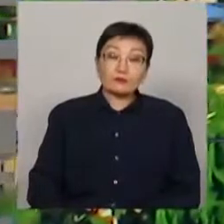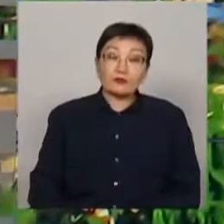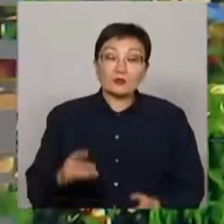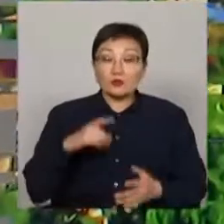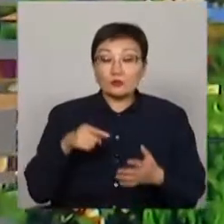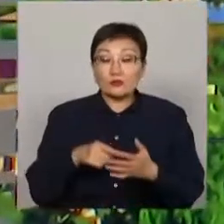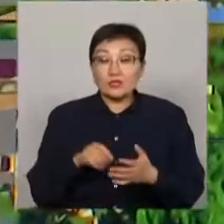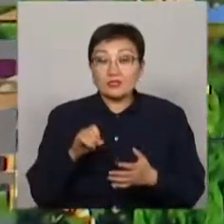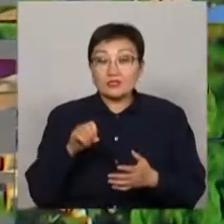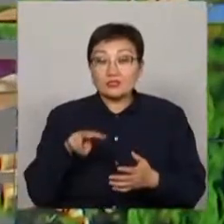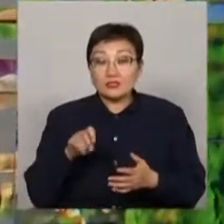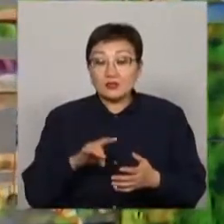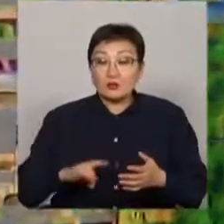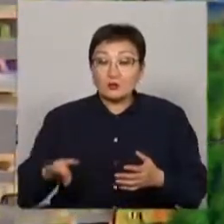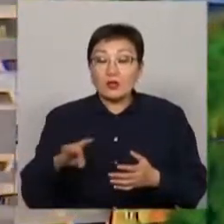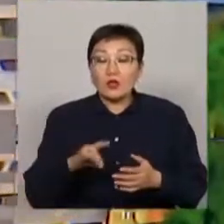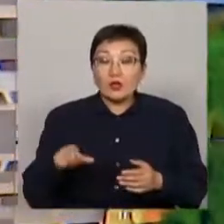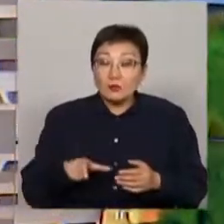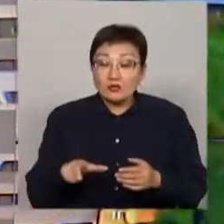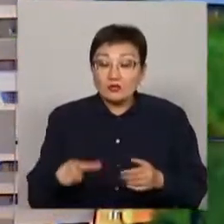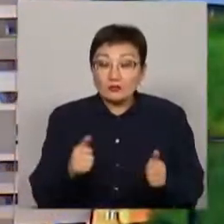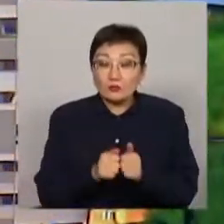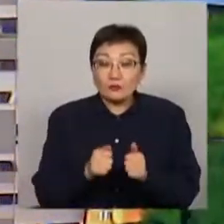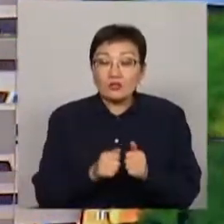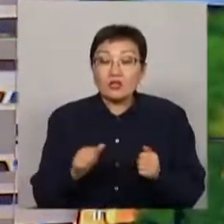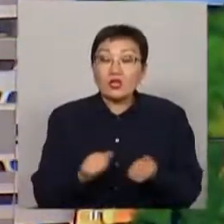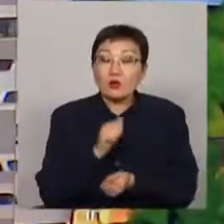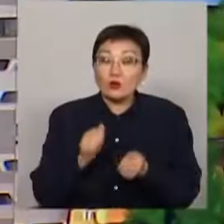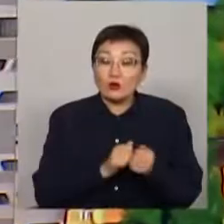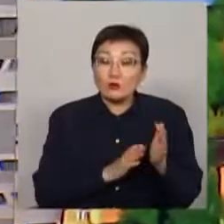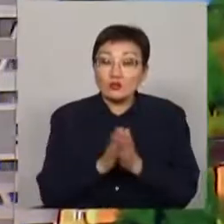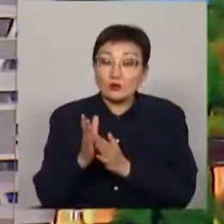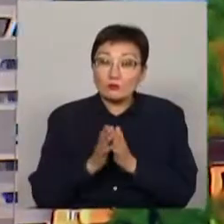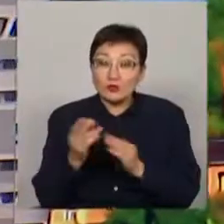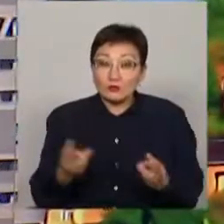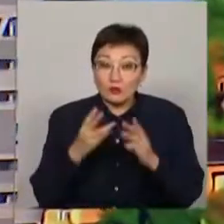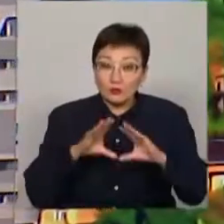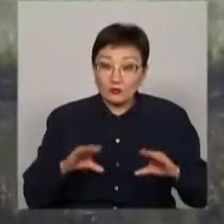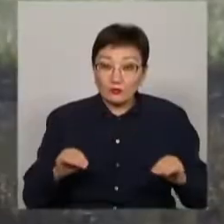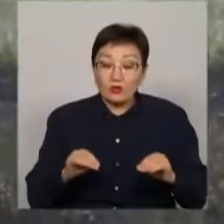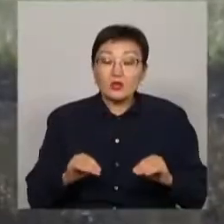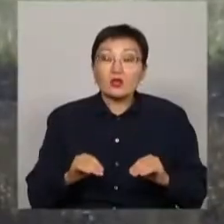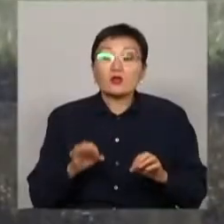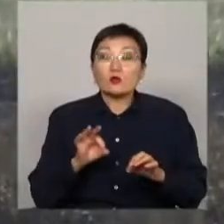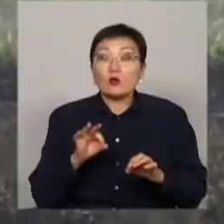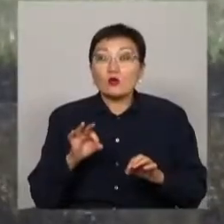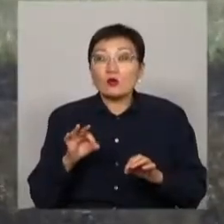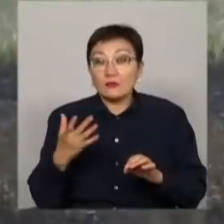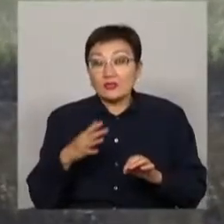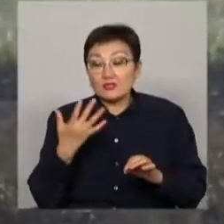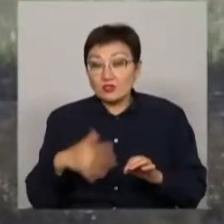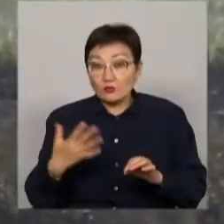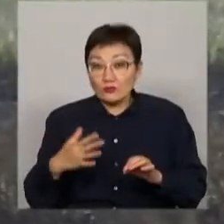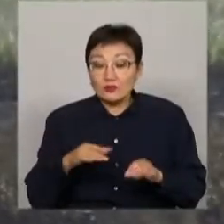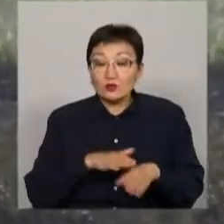Елордада Есіл ауданының Қорғалжын тас жолының бойында қураған шөп өрті өшірілді. Тілсіз жау бүгін сағат 05:55-те толығымен